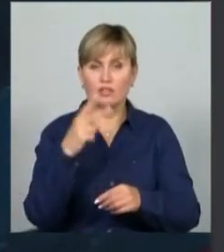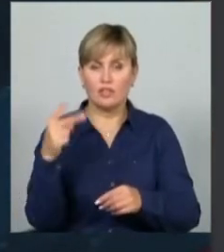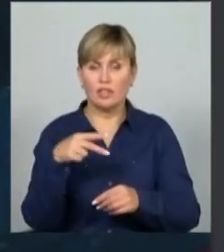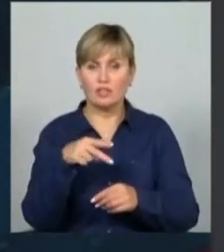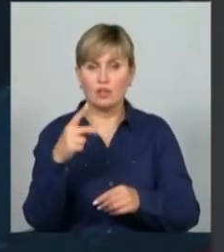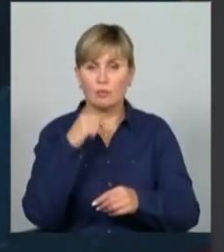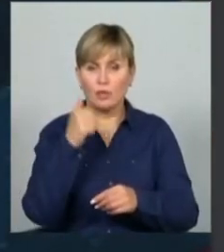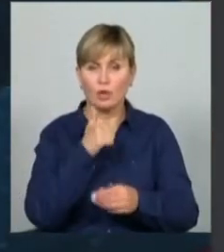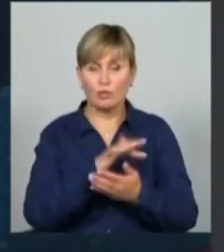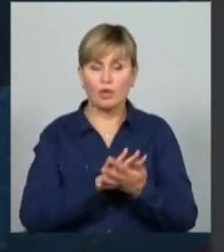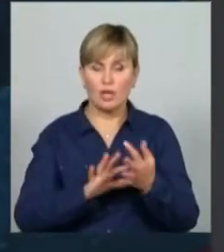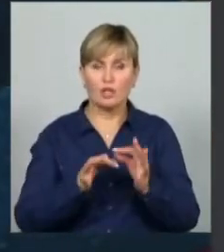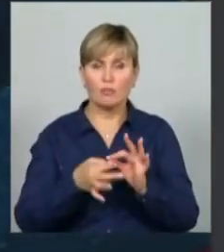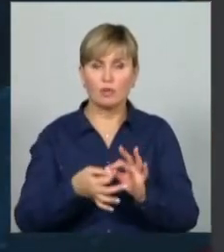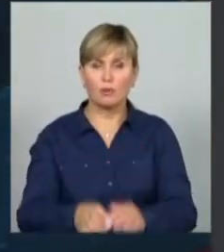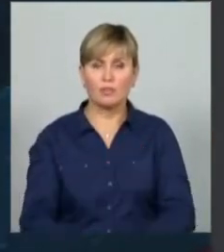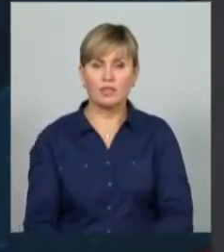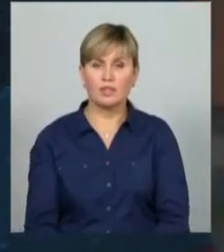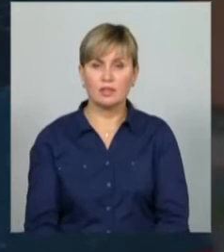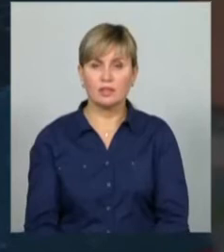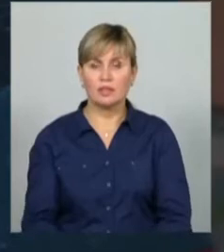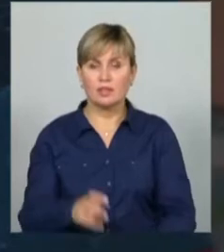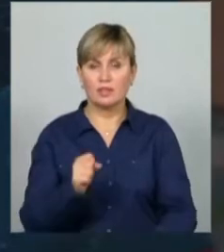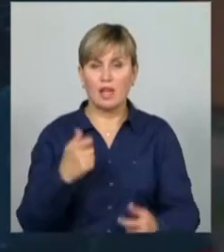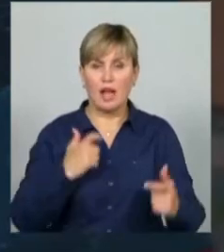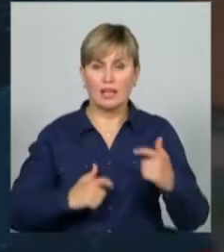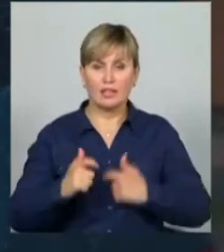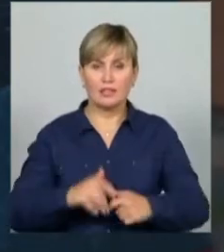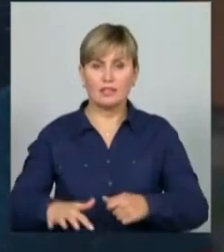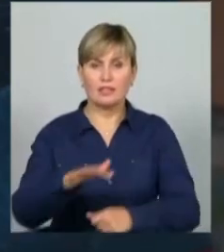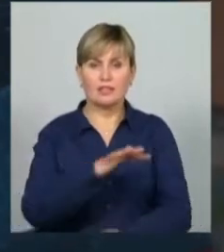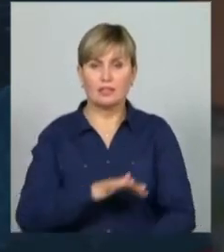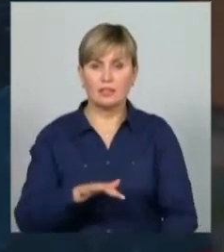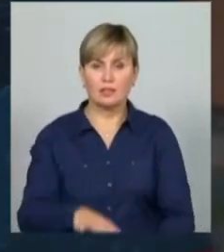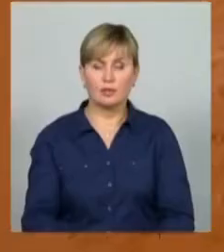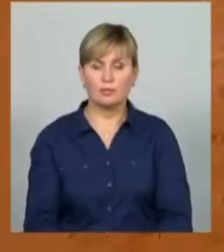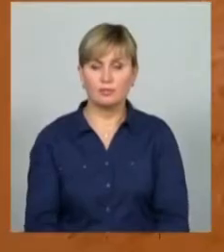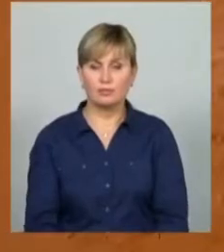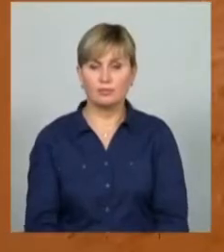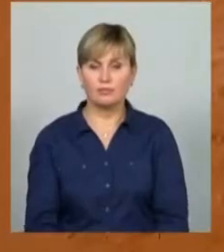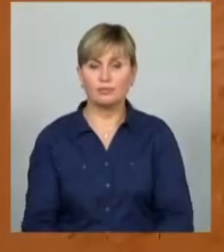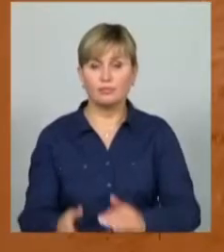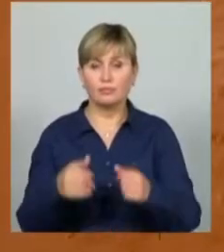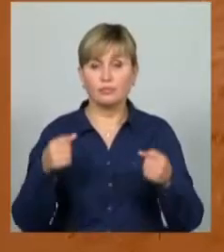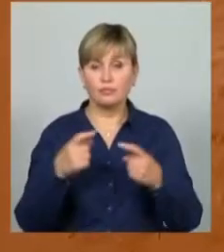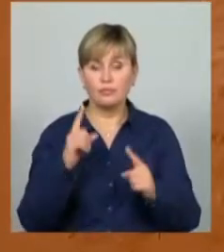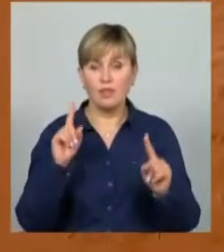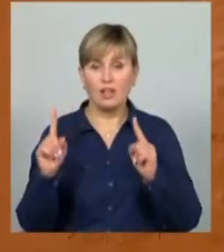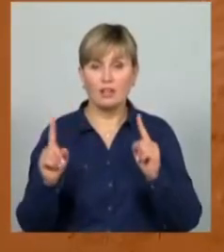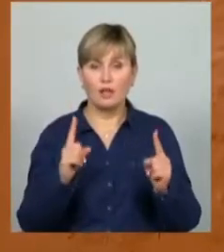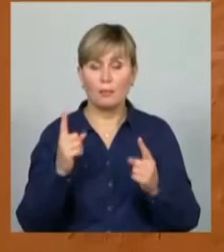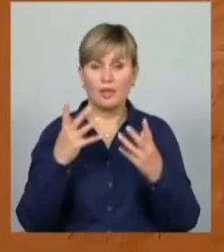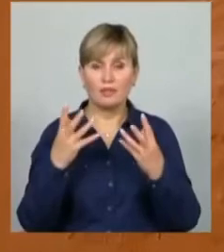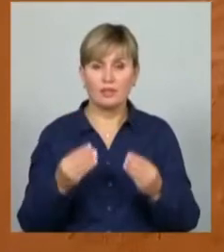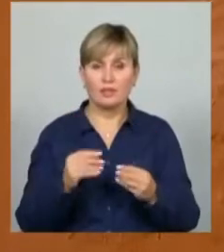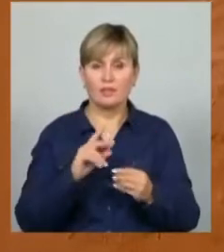2022 году. Денис Земцов следил за перипетиями на аргентинских кортах. После ничьи 1-1 в первый день